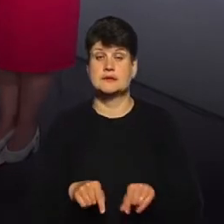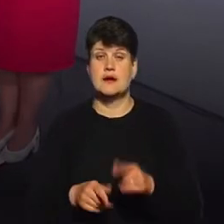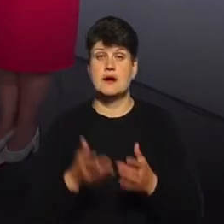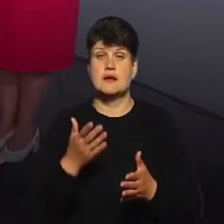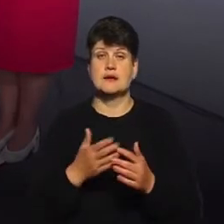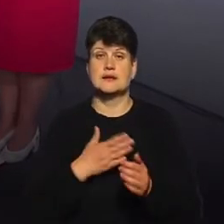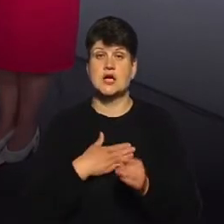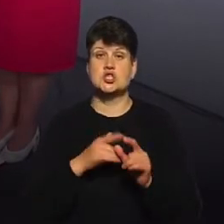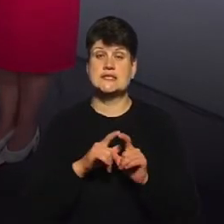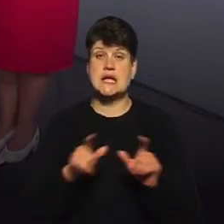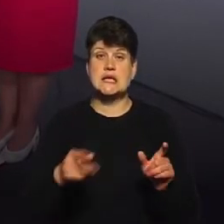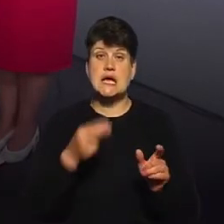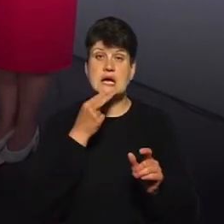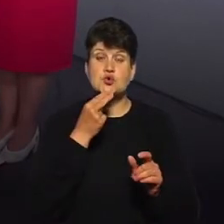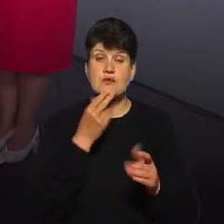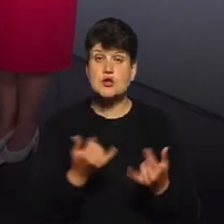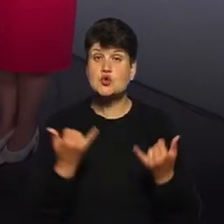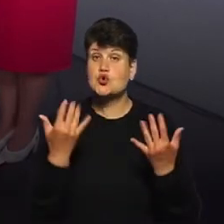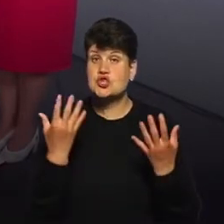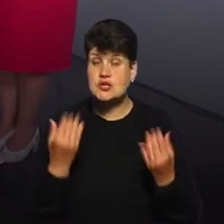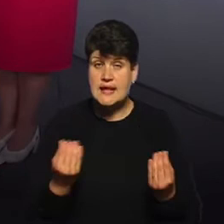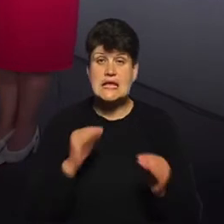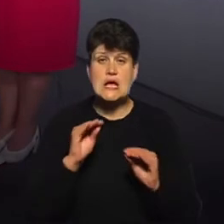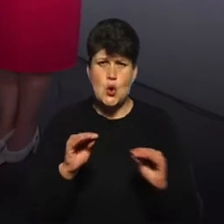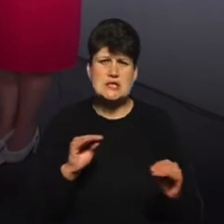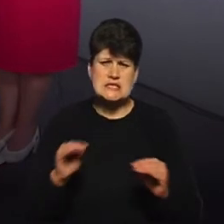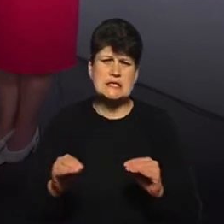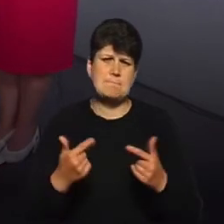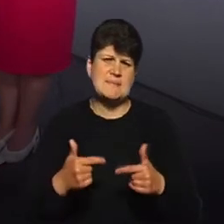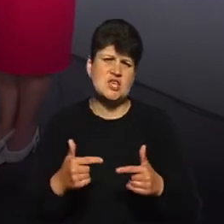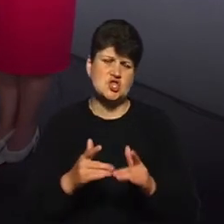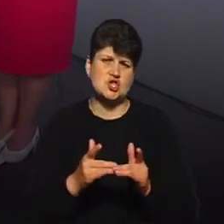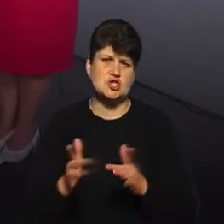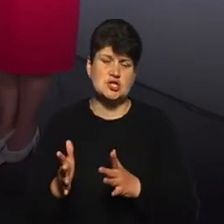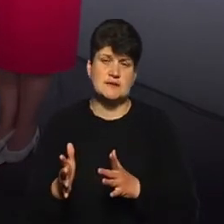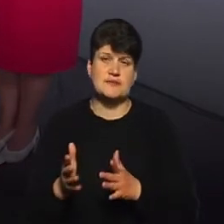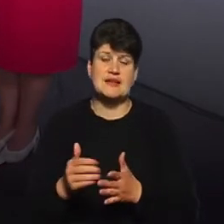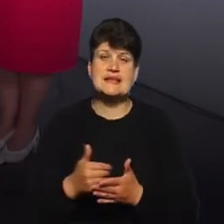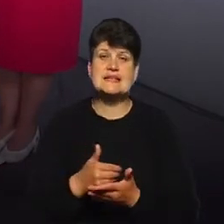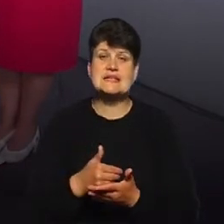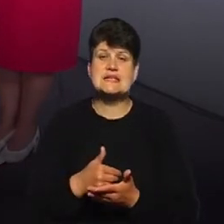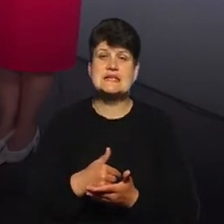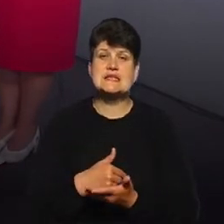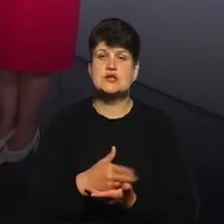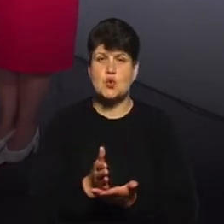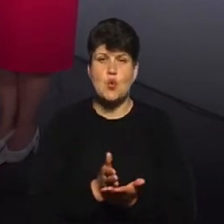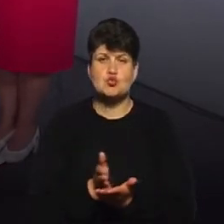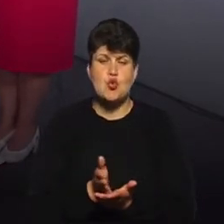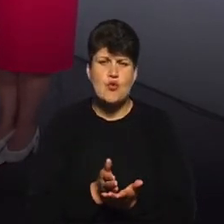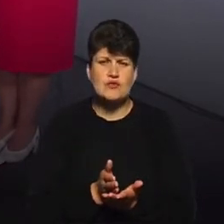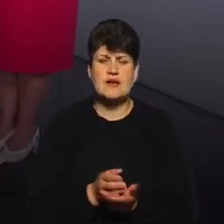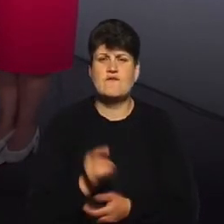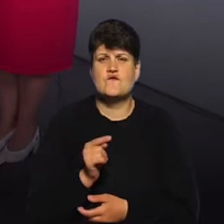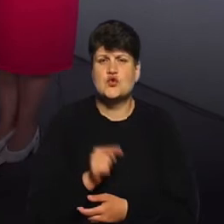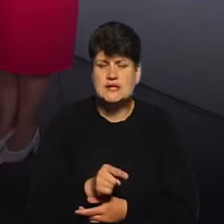на сьогоднішній день і розміщення, ну, тобто, скажімо, заклади сервісного обслуговування, вони зорієнтовані на